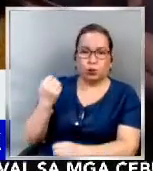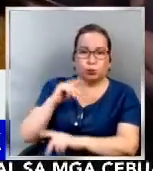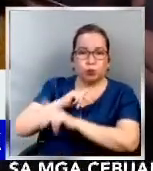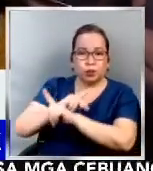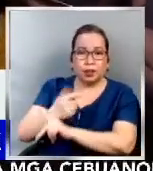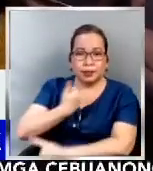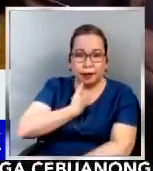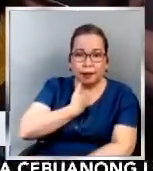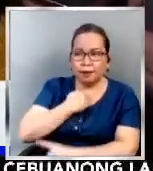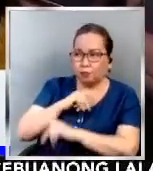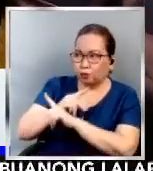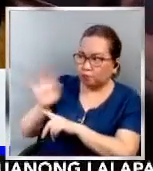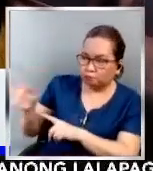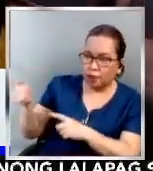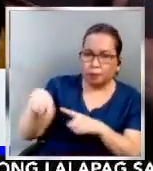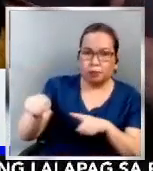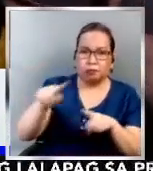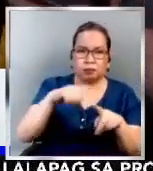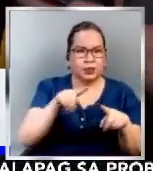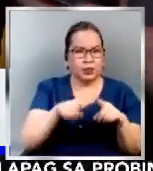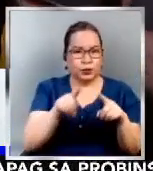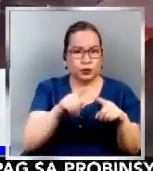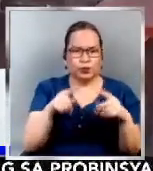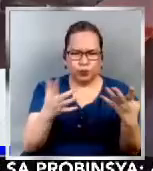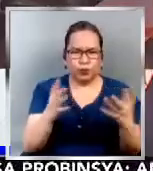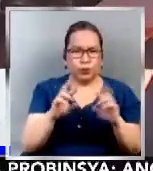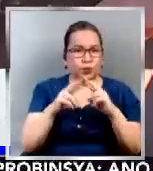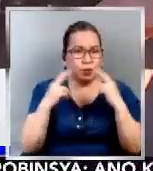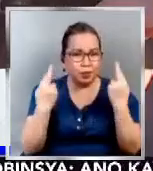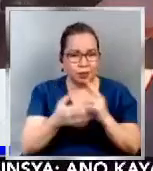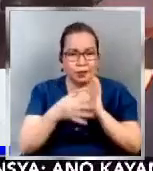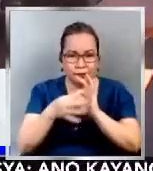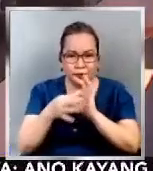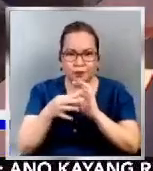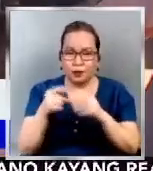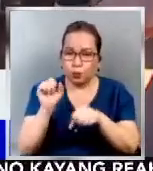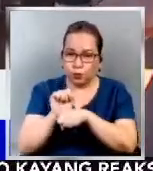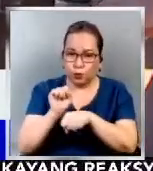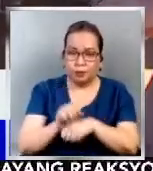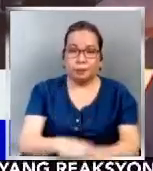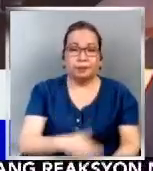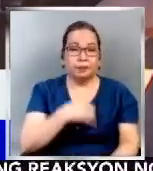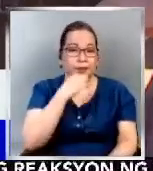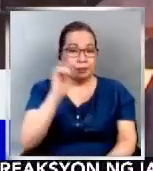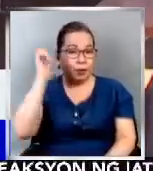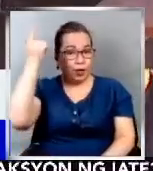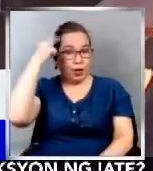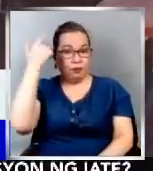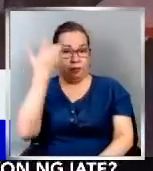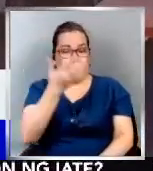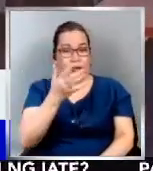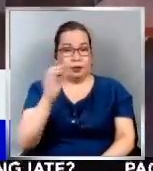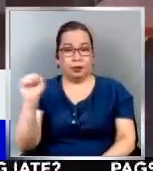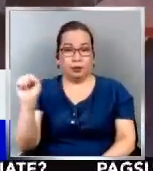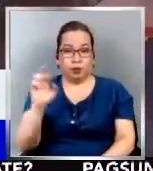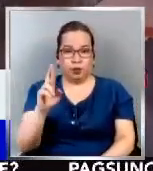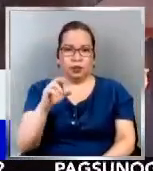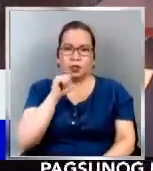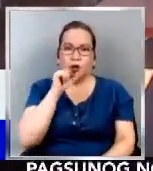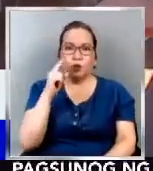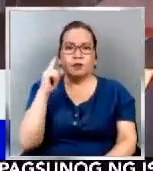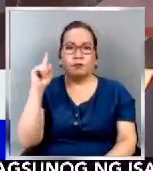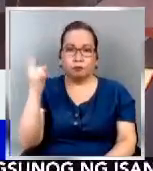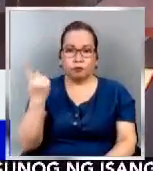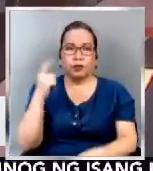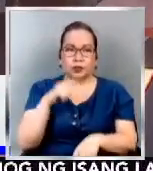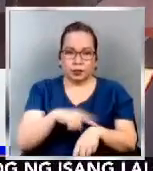mga relatives, siyempre mga trabaho. Ayon sa lokal na pamahalaan, hindi ito ang unang pagkakataong may mga A4